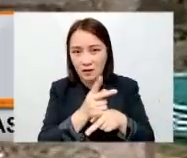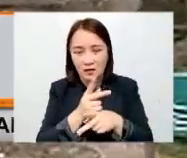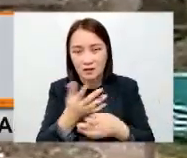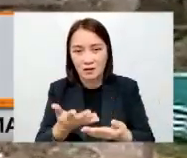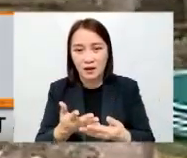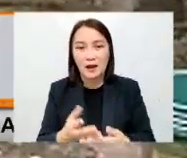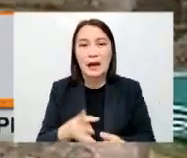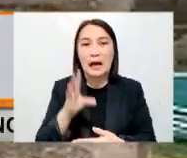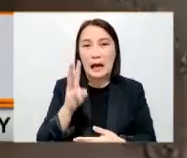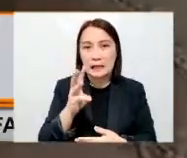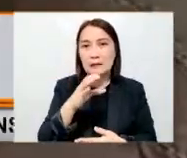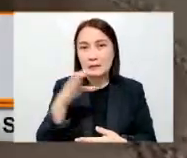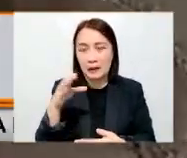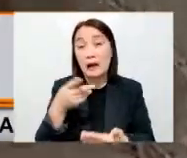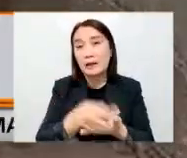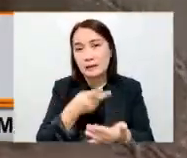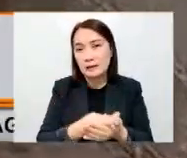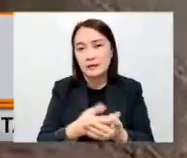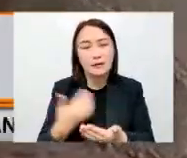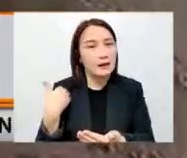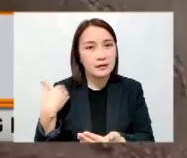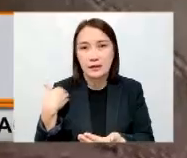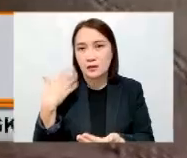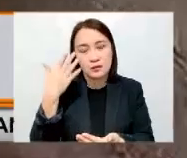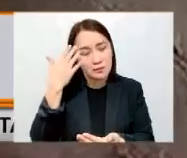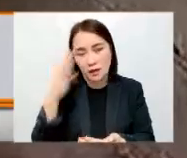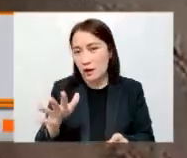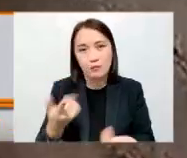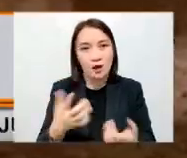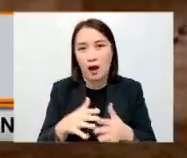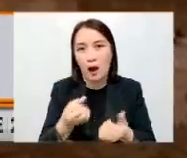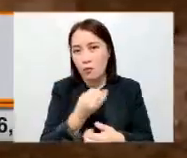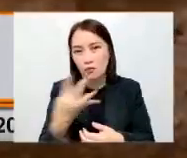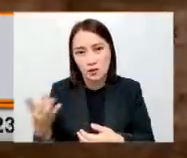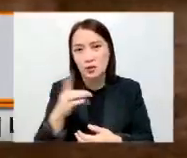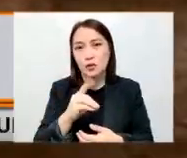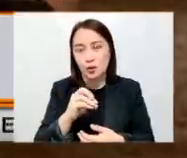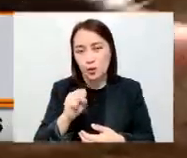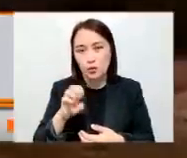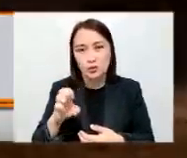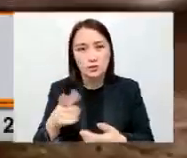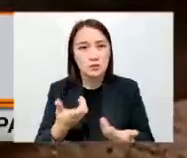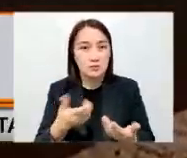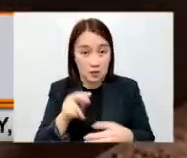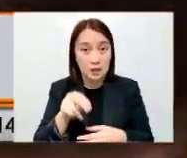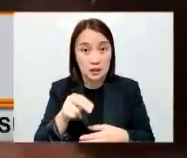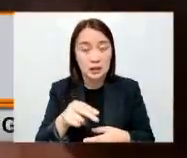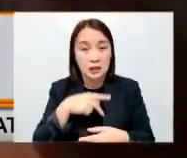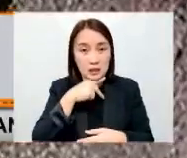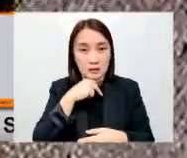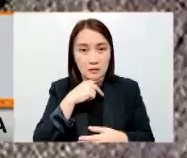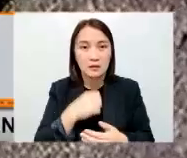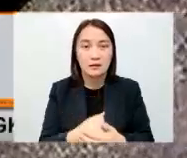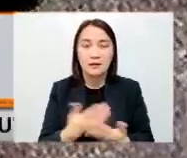pero hindi pa tiyak kung ilang dosing siyang kakailanganin ng bawat baboy. Ang Samahang Industriya ng Agrikultura o SINAG umaalma sa mahal na